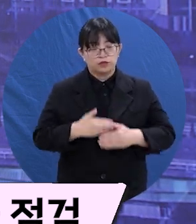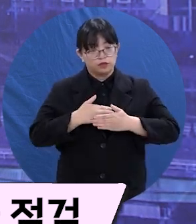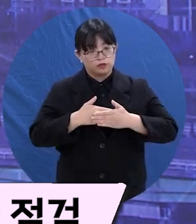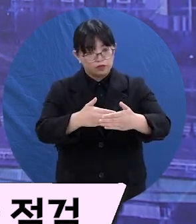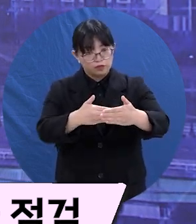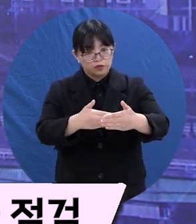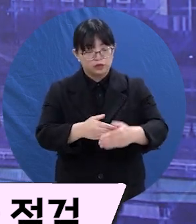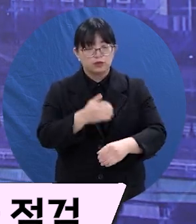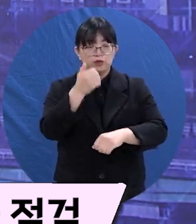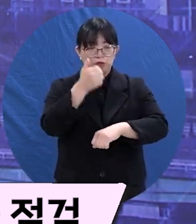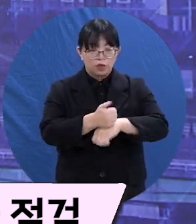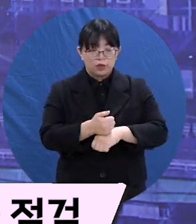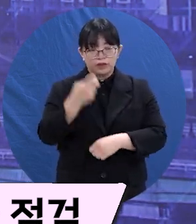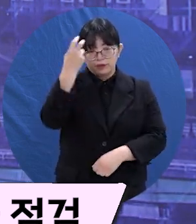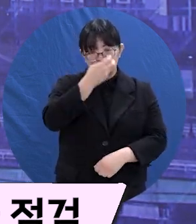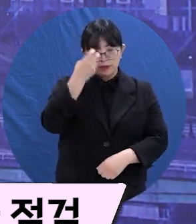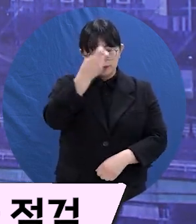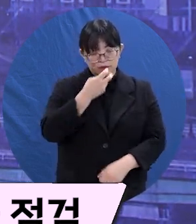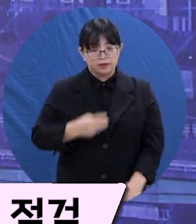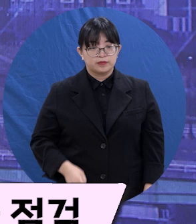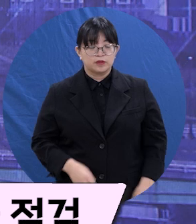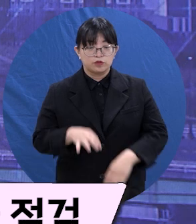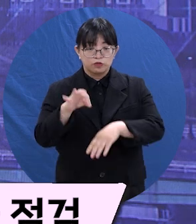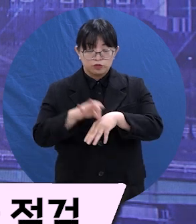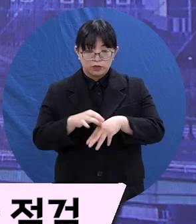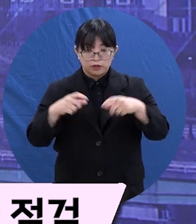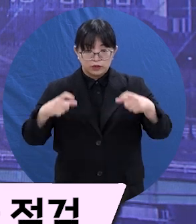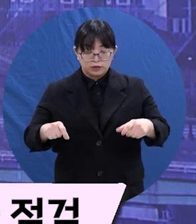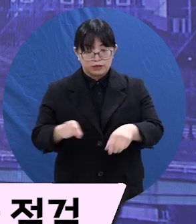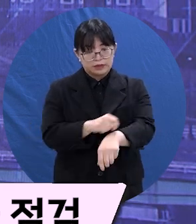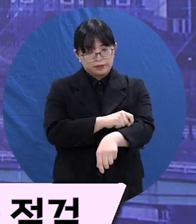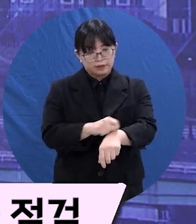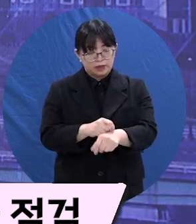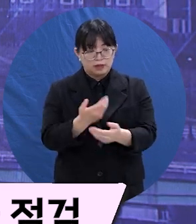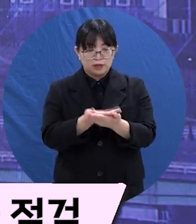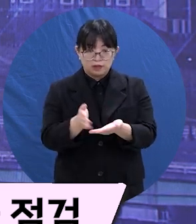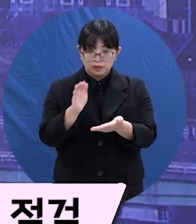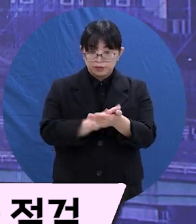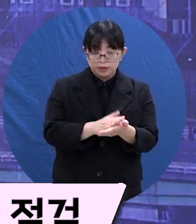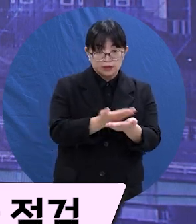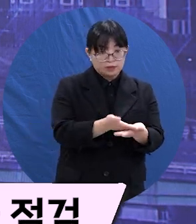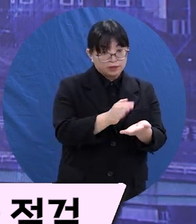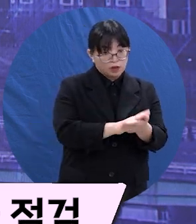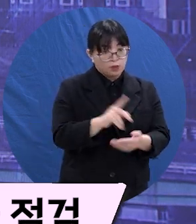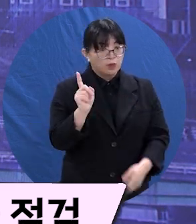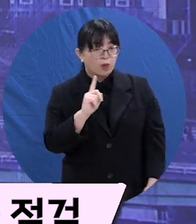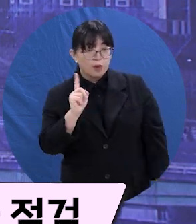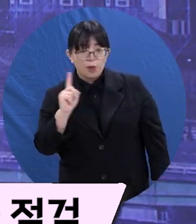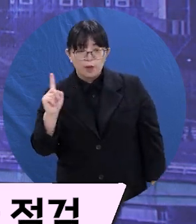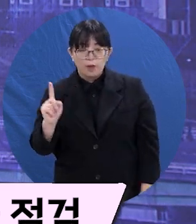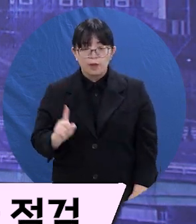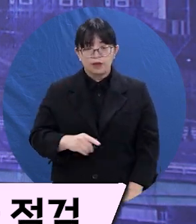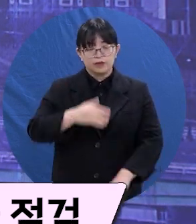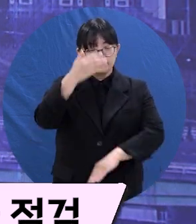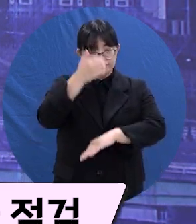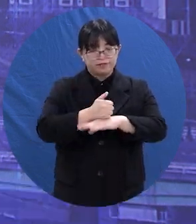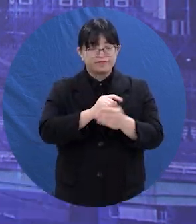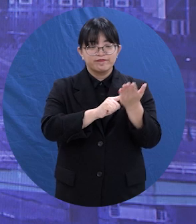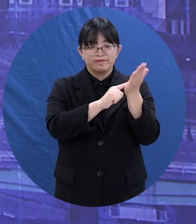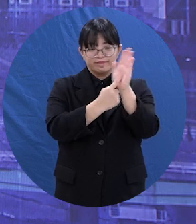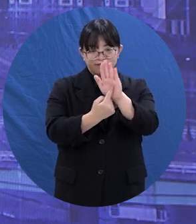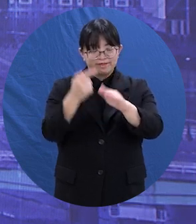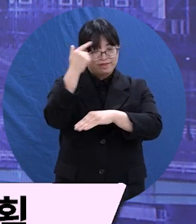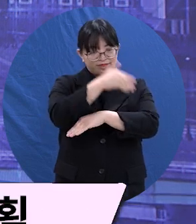지역의 주요 사업 추진 성과를 점검하고 서창지구의 특별 정비구역 지정에 따른 정비 방향을 공개할